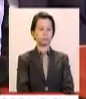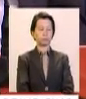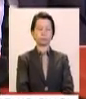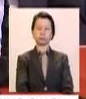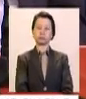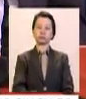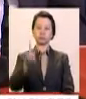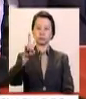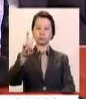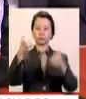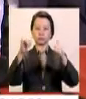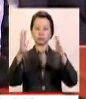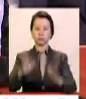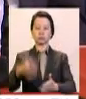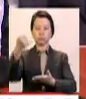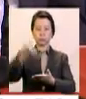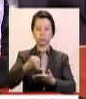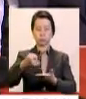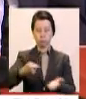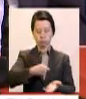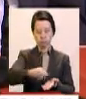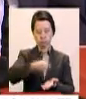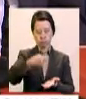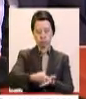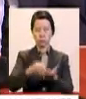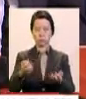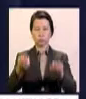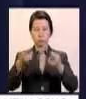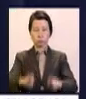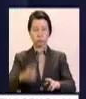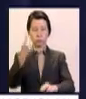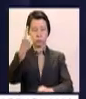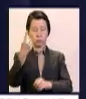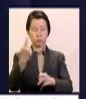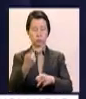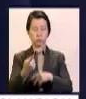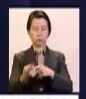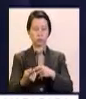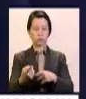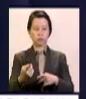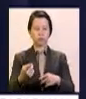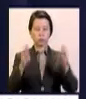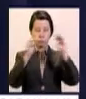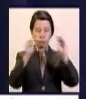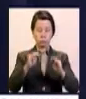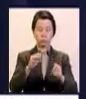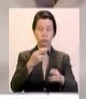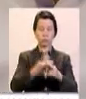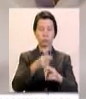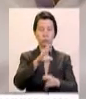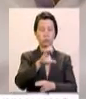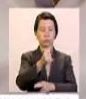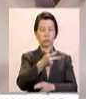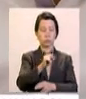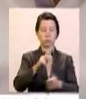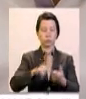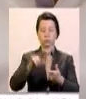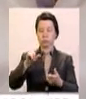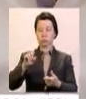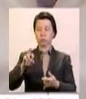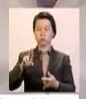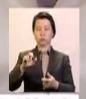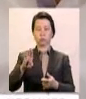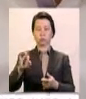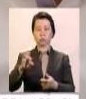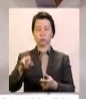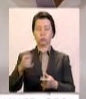Sementara itu, dua pemain import baru yang menandatangani kontrak semusim bersama PKNS FC iaitu Chan Watanaka dan Gabriel Guerra